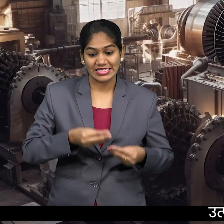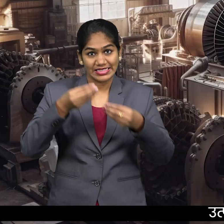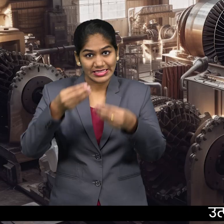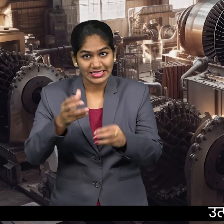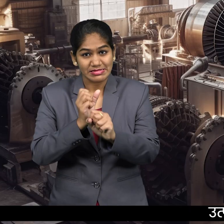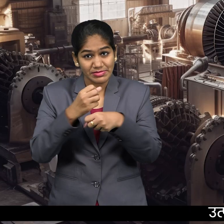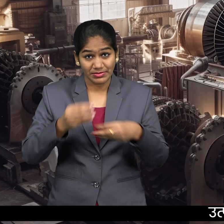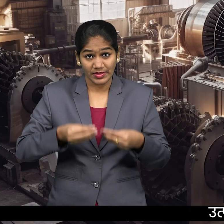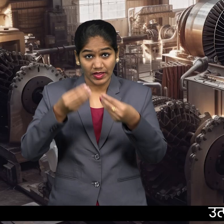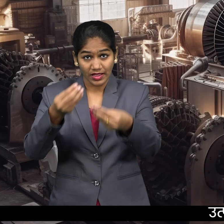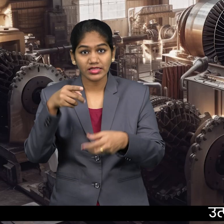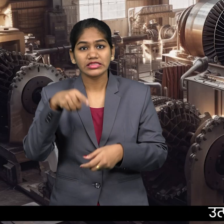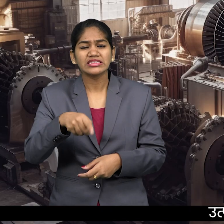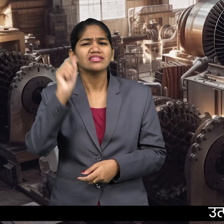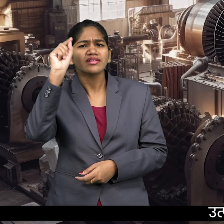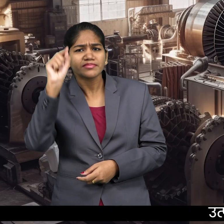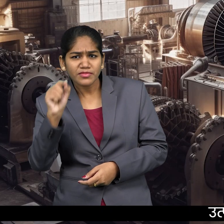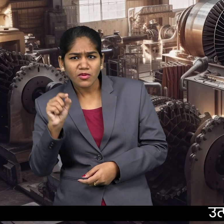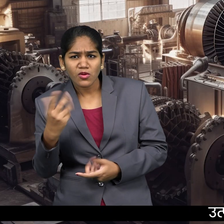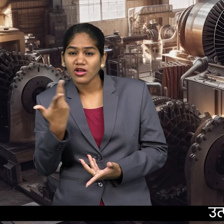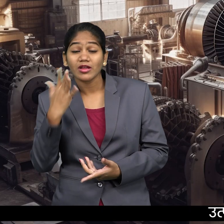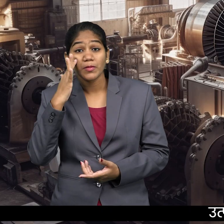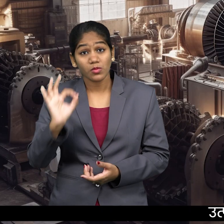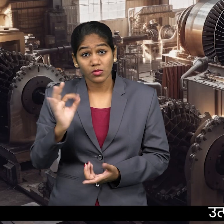उत्पादनाचे घटक.